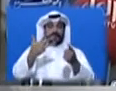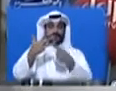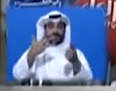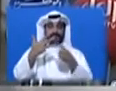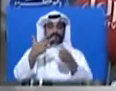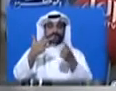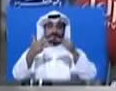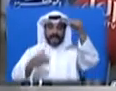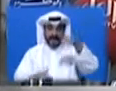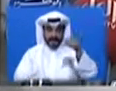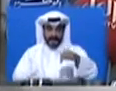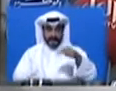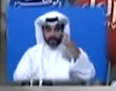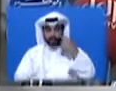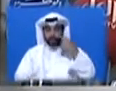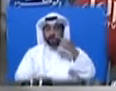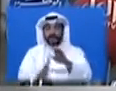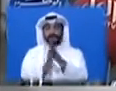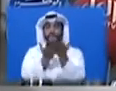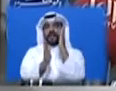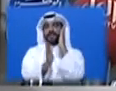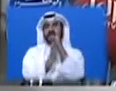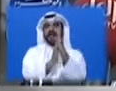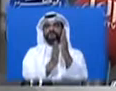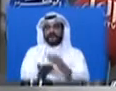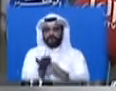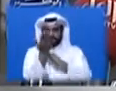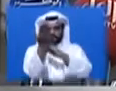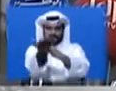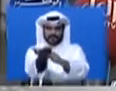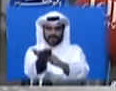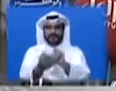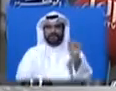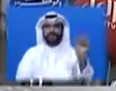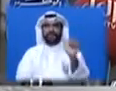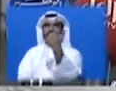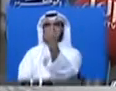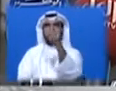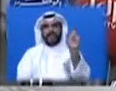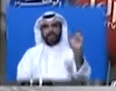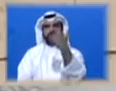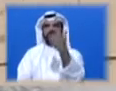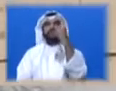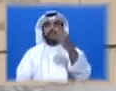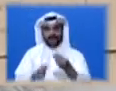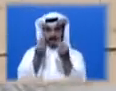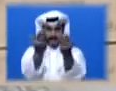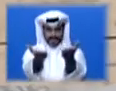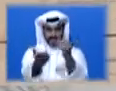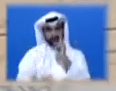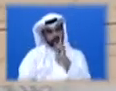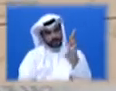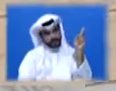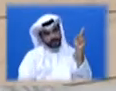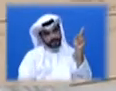هو الآن بتجهيز المستندات بهذا الجانب اللي نتوقعها خلال بين 6 شهور والسنة تكون جاهزة للطرح.